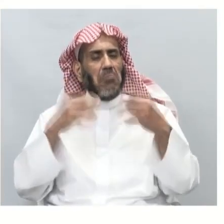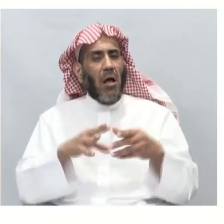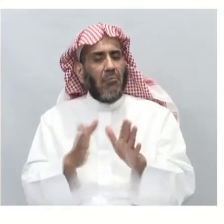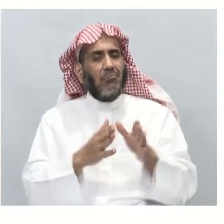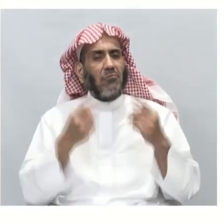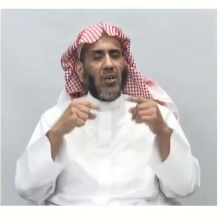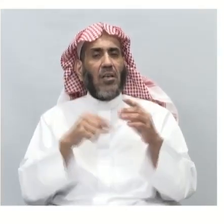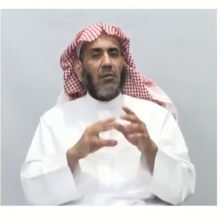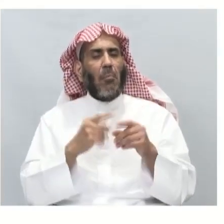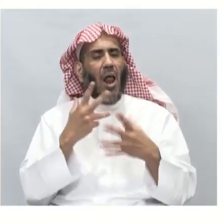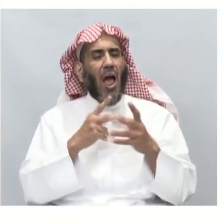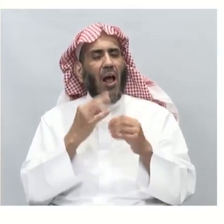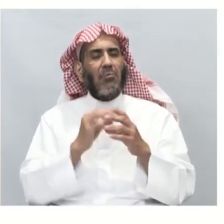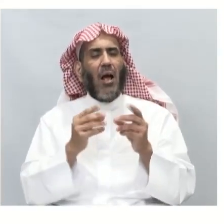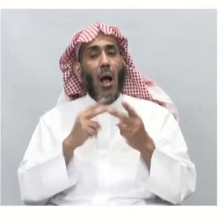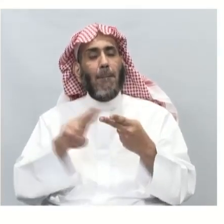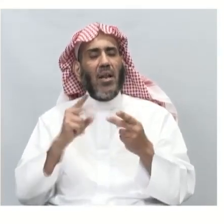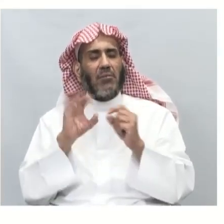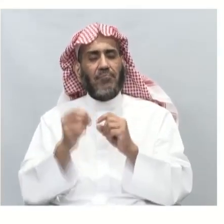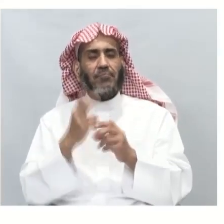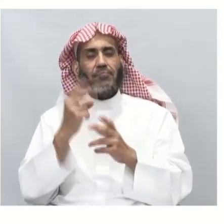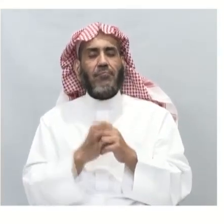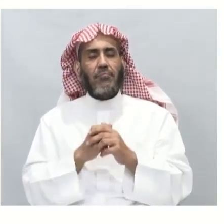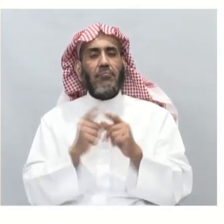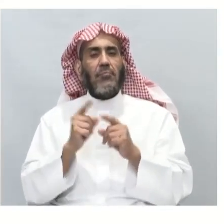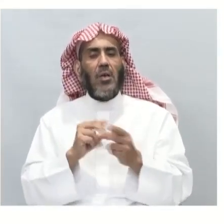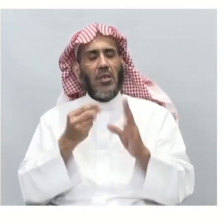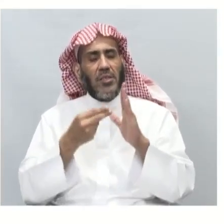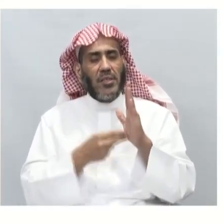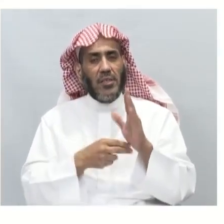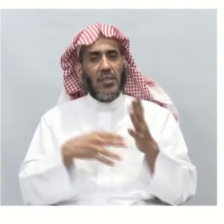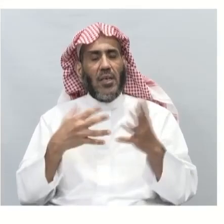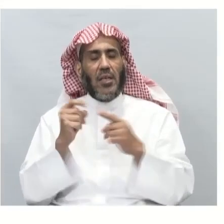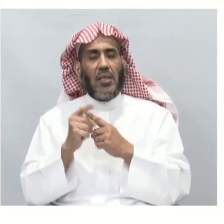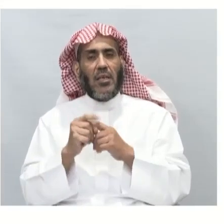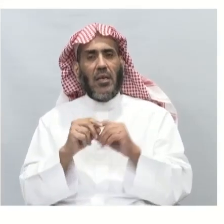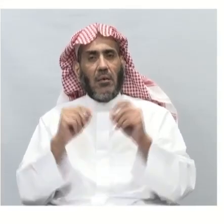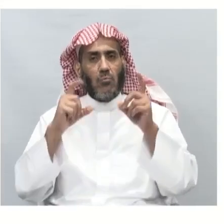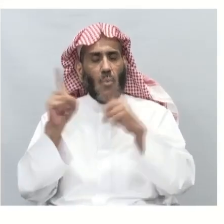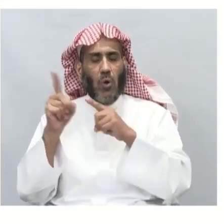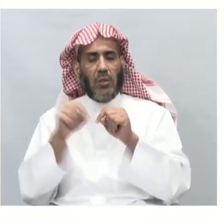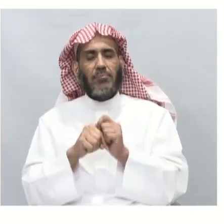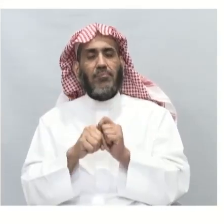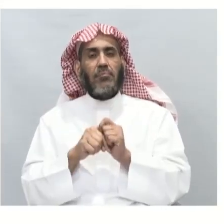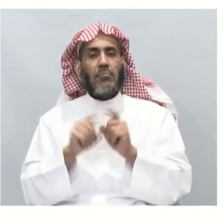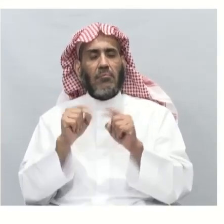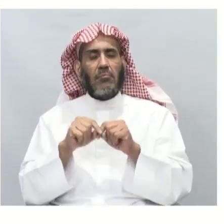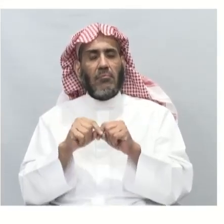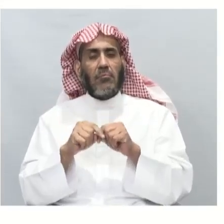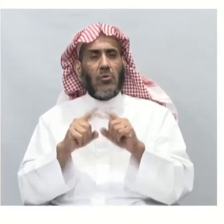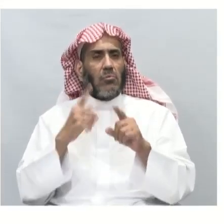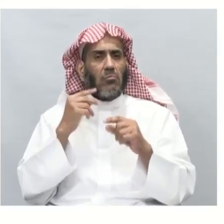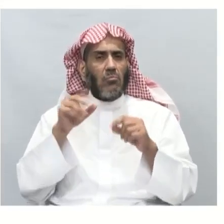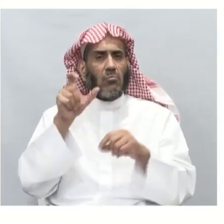الحياه عبر عن هذه الفكره من خلال سرد الحادثه المصوره لديك اليوم لديك